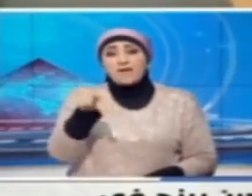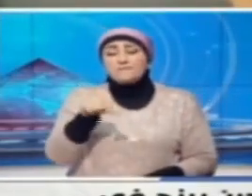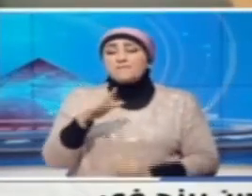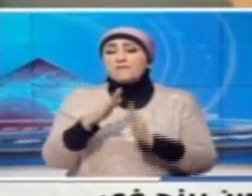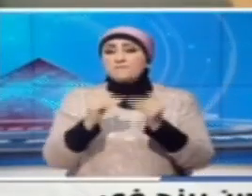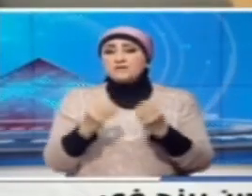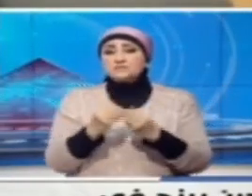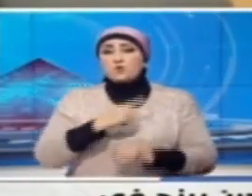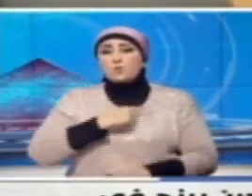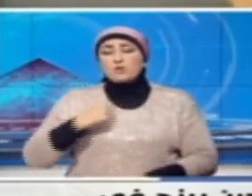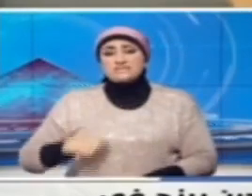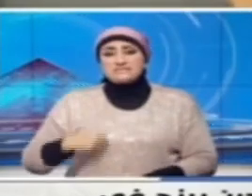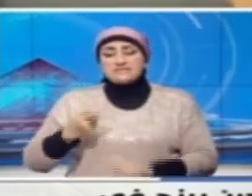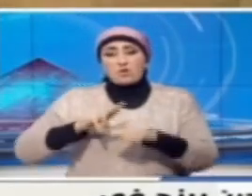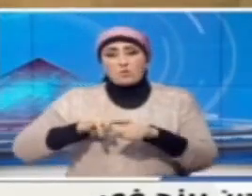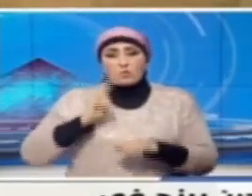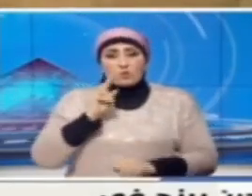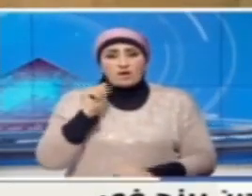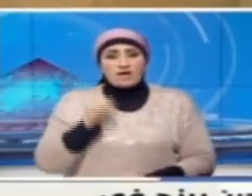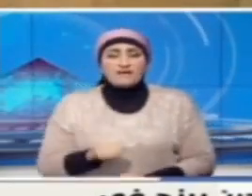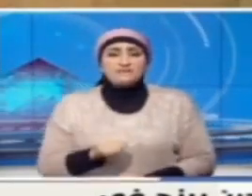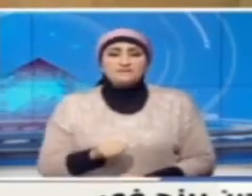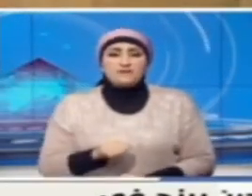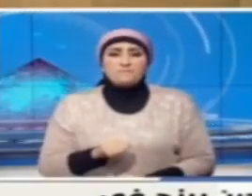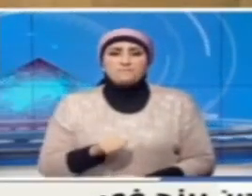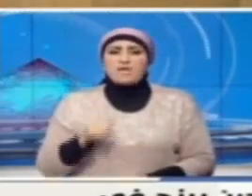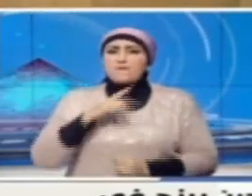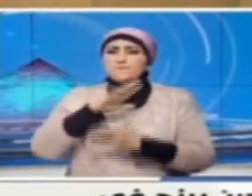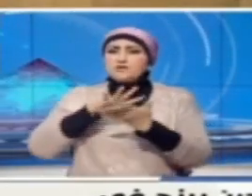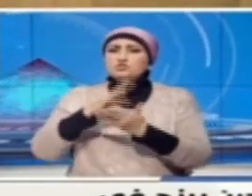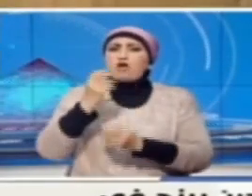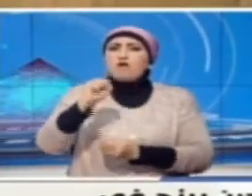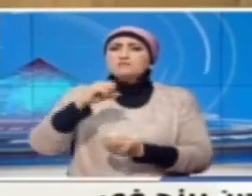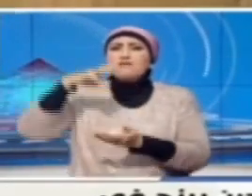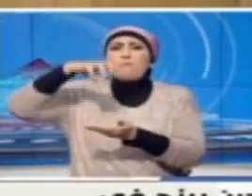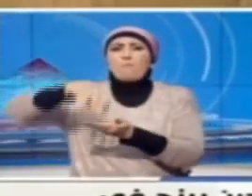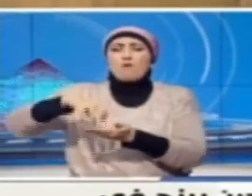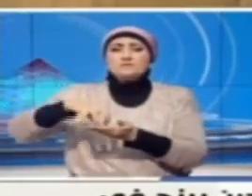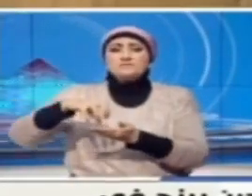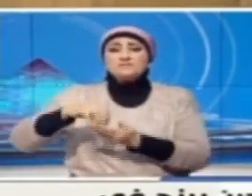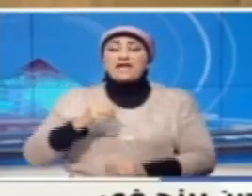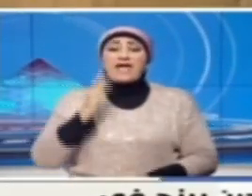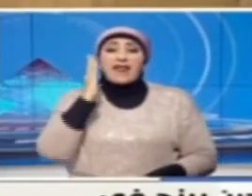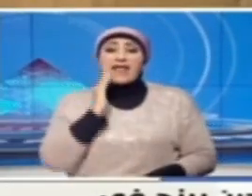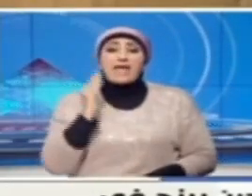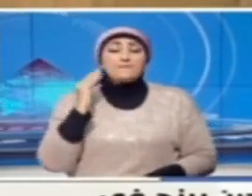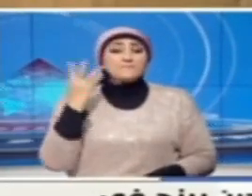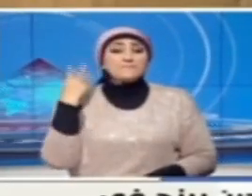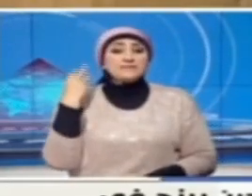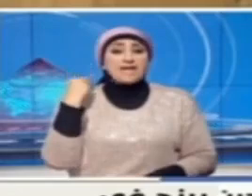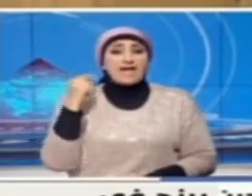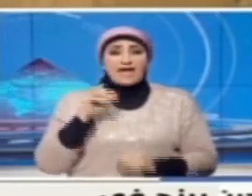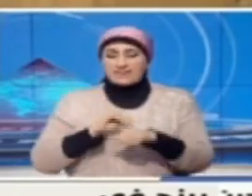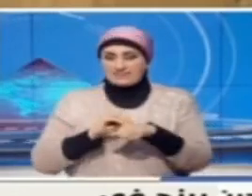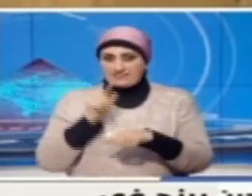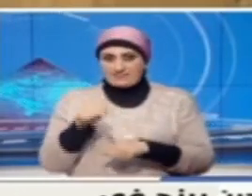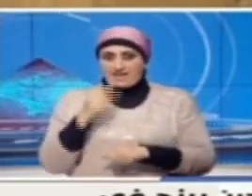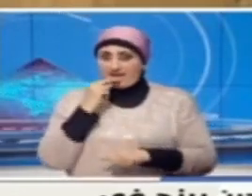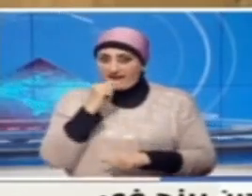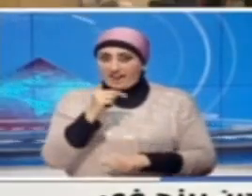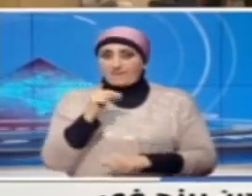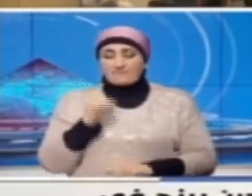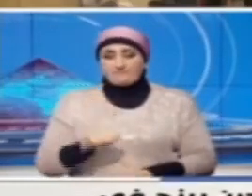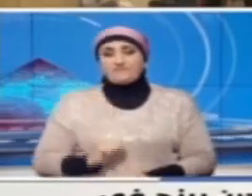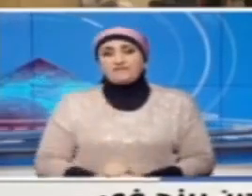المصري والصيني. أيضا هناك ملفات هامة في المنطقة، لا ننسى أن يعني الملف الليبي أيضا تشارك فيه الحقيقة الصين،